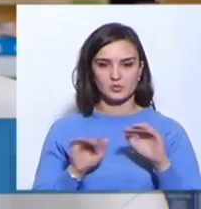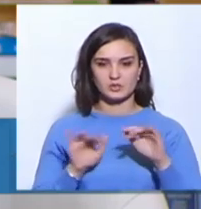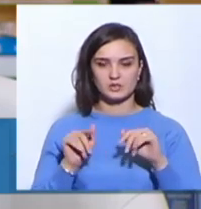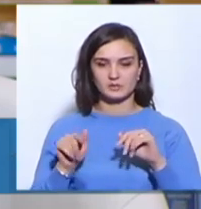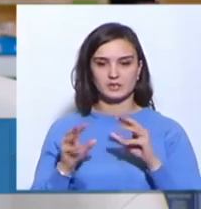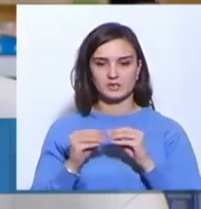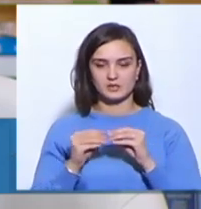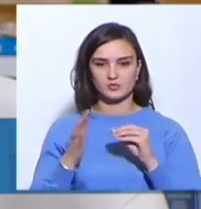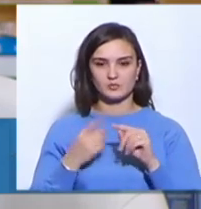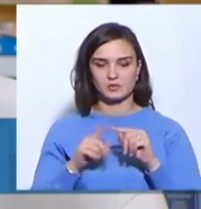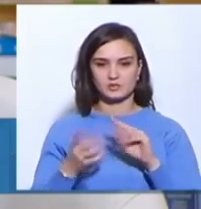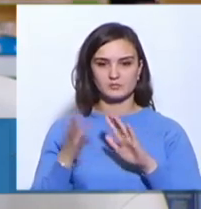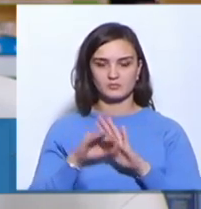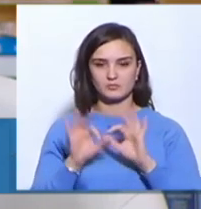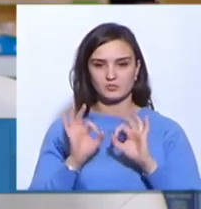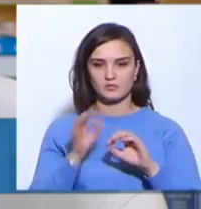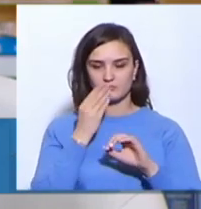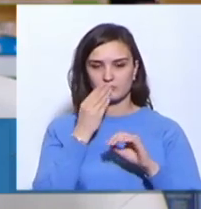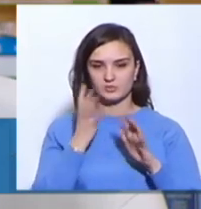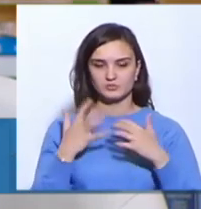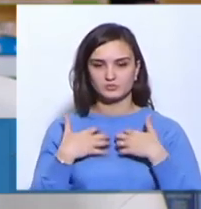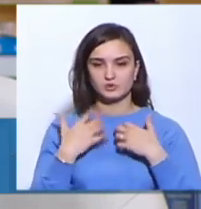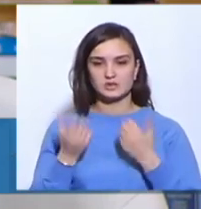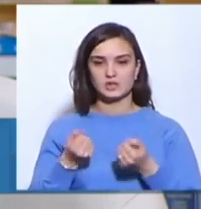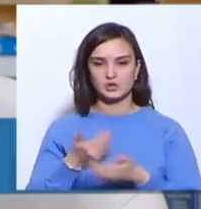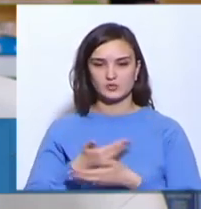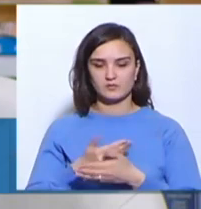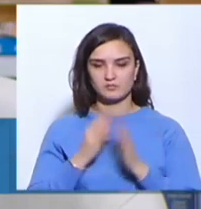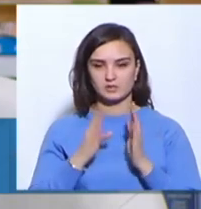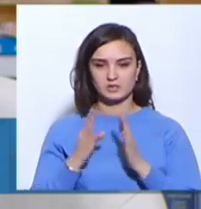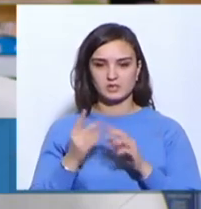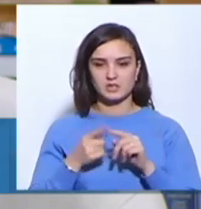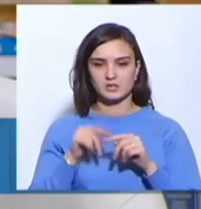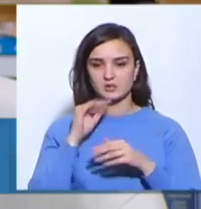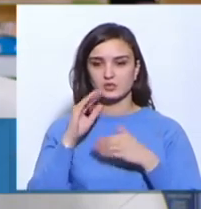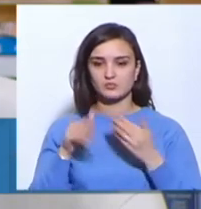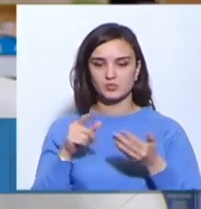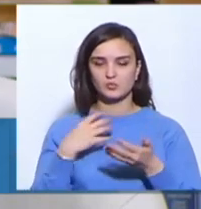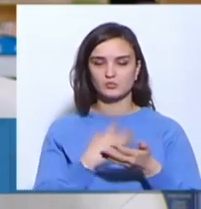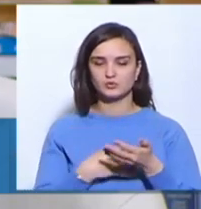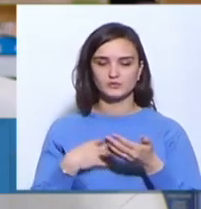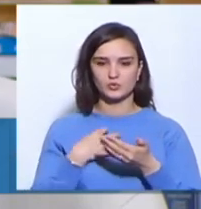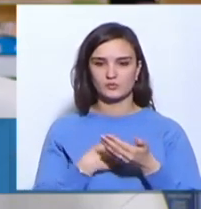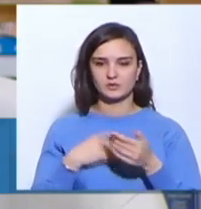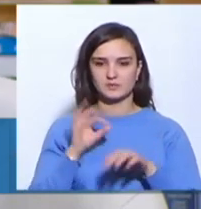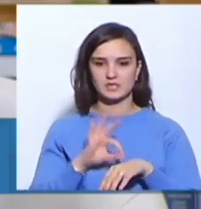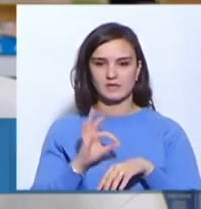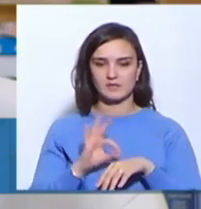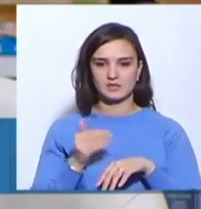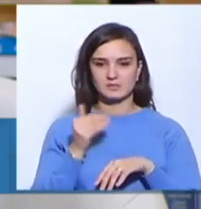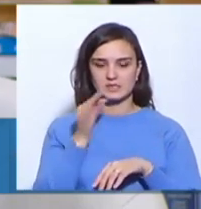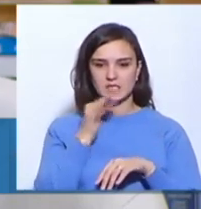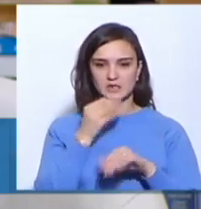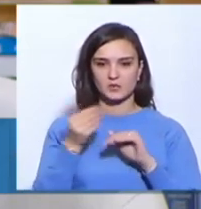ღონისძიებებთან ერთად, რომელიც მოიცავს წორკვებას, ჯანსაღი ცხოვრების წესს და ასე შემდეგ, უმნიშვნელოვანესია დაავადების